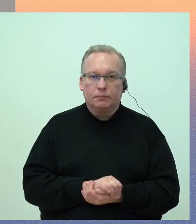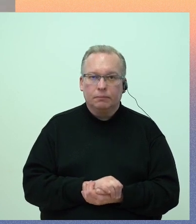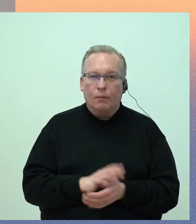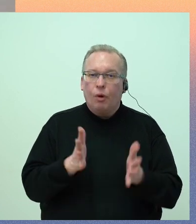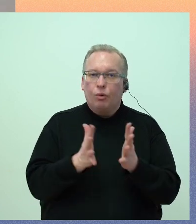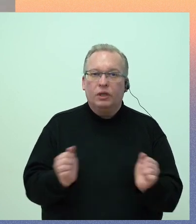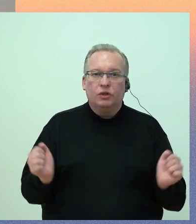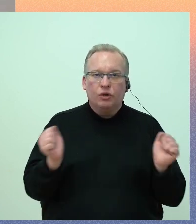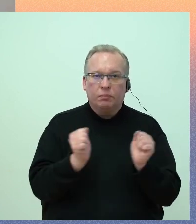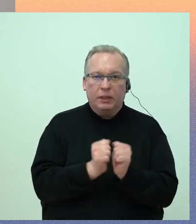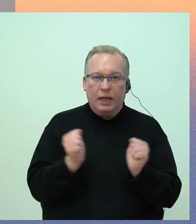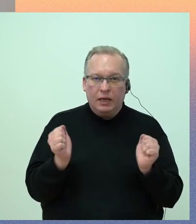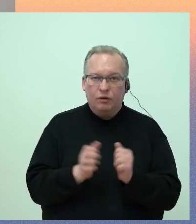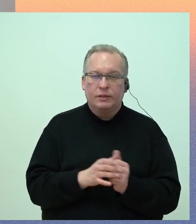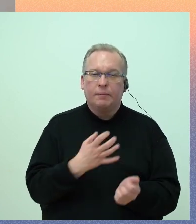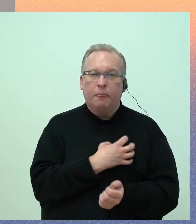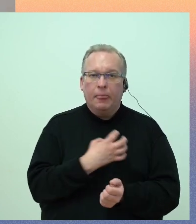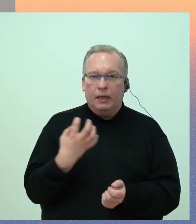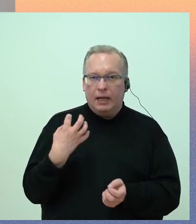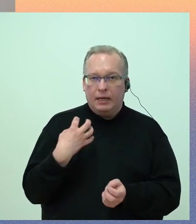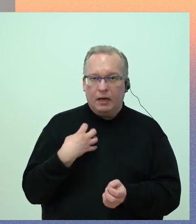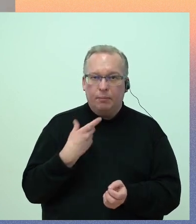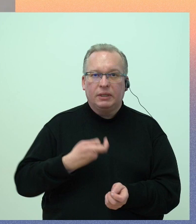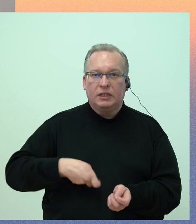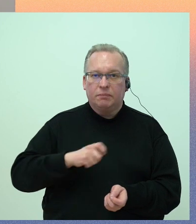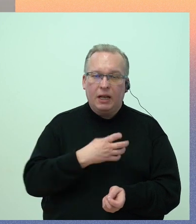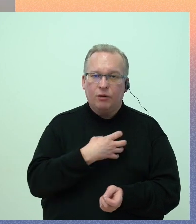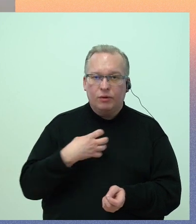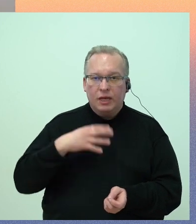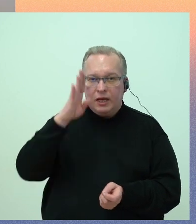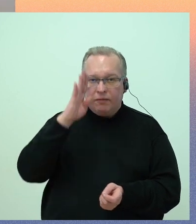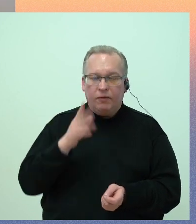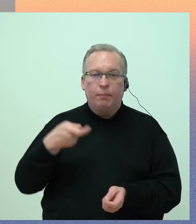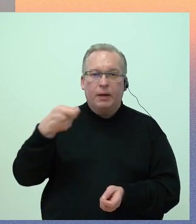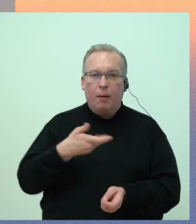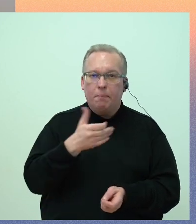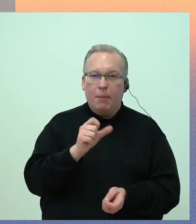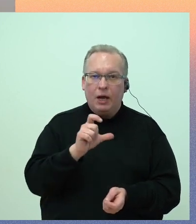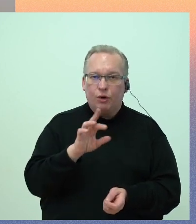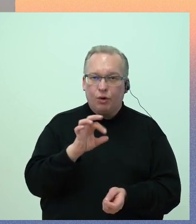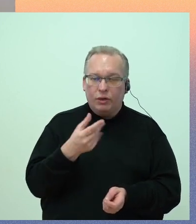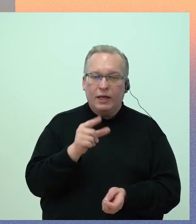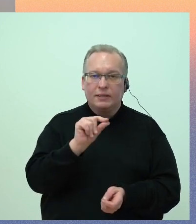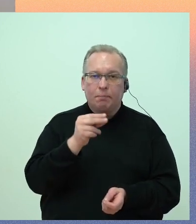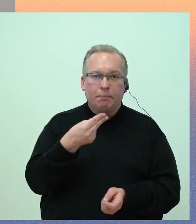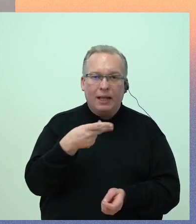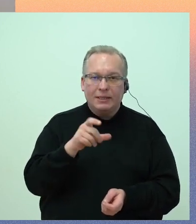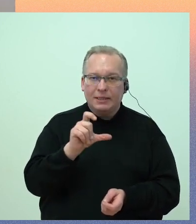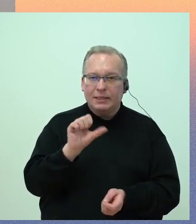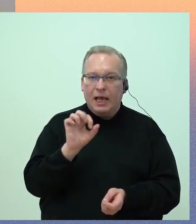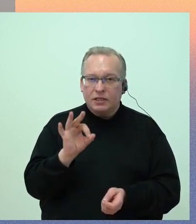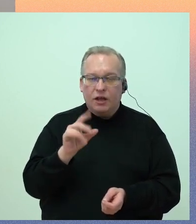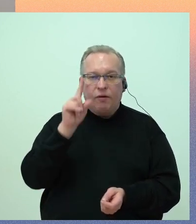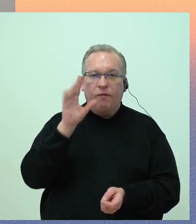Didžiosios Britanijos karalienė, Ispanijos karalius, prezidentas Makronas, Maikas Pensas, be